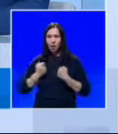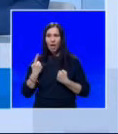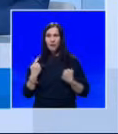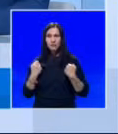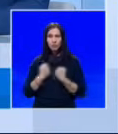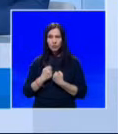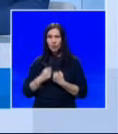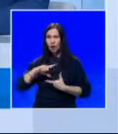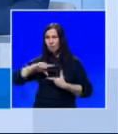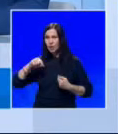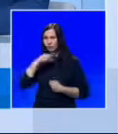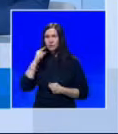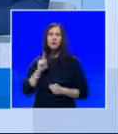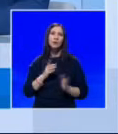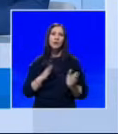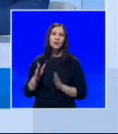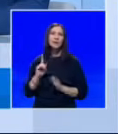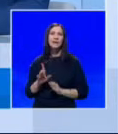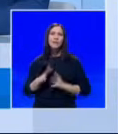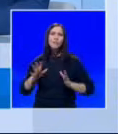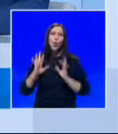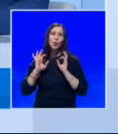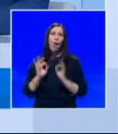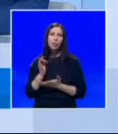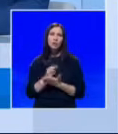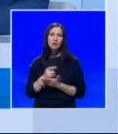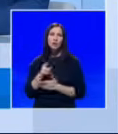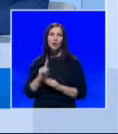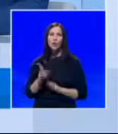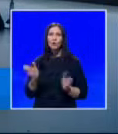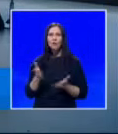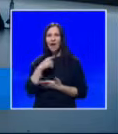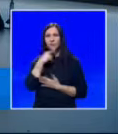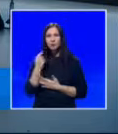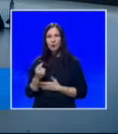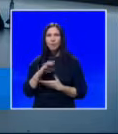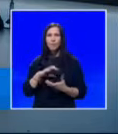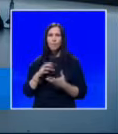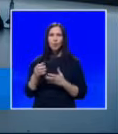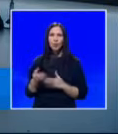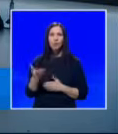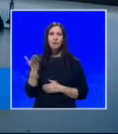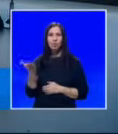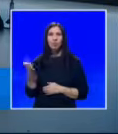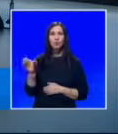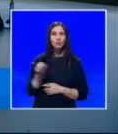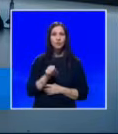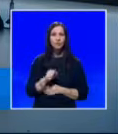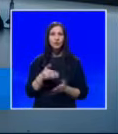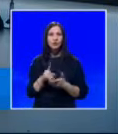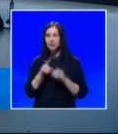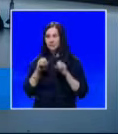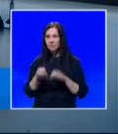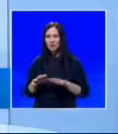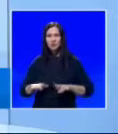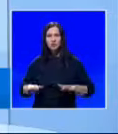НАТО-Русия? Трябва ни много реална оценка на това, което става в Русия и на политиката на нейното ръководство, за да не